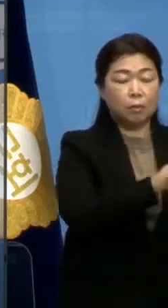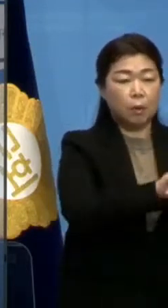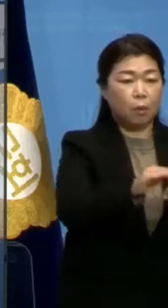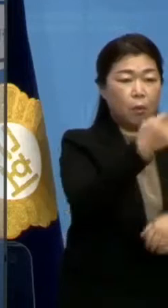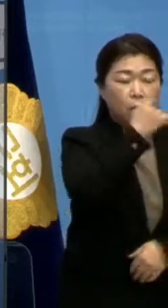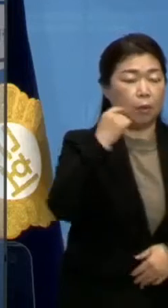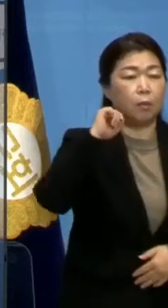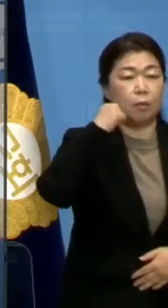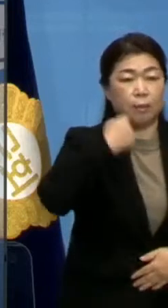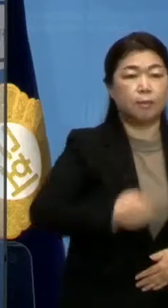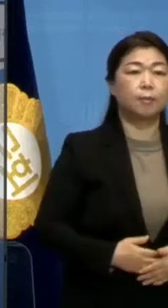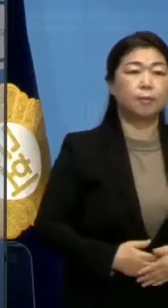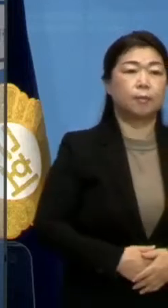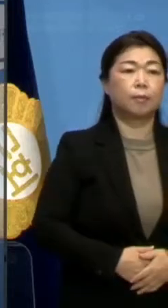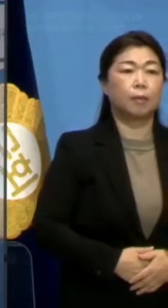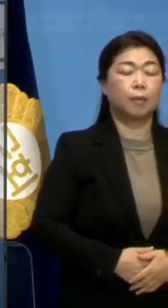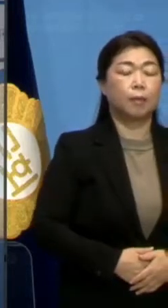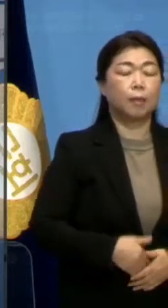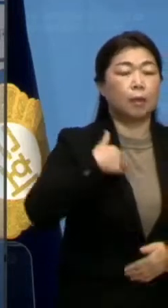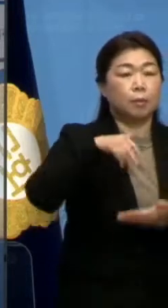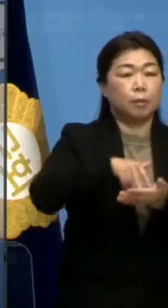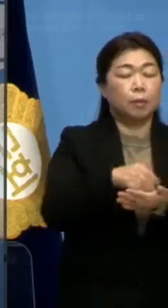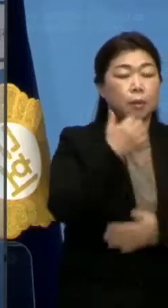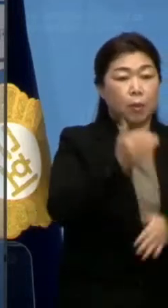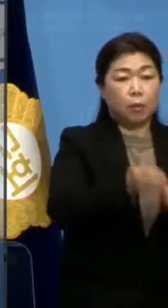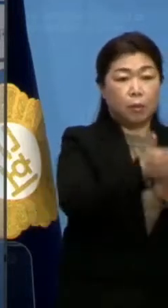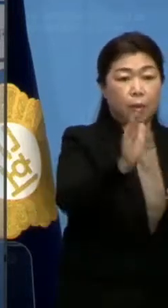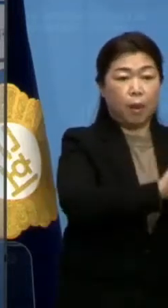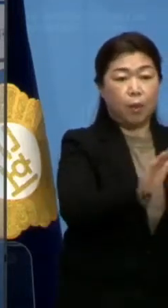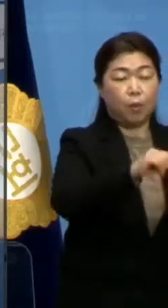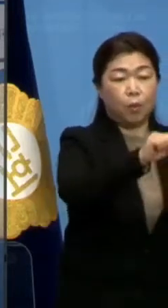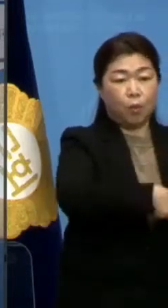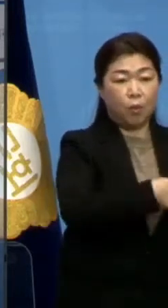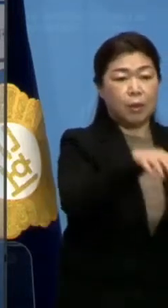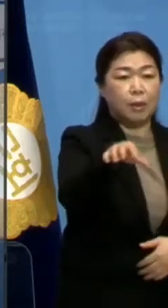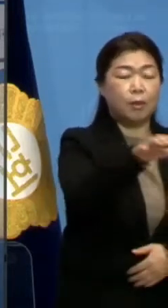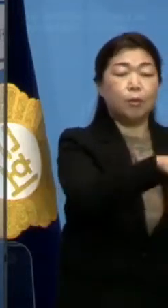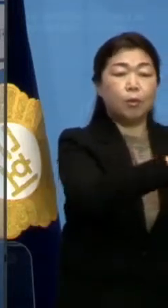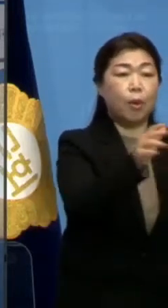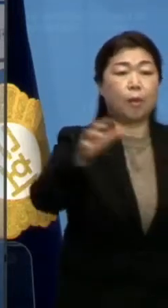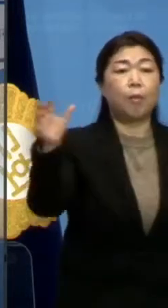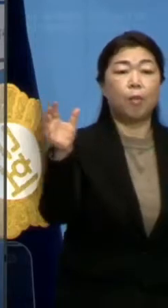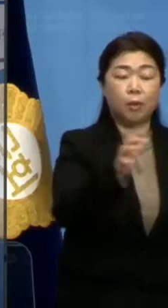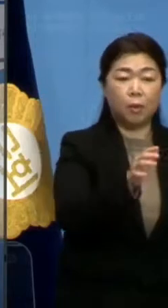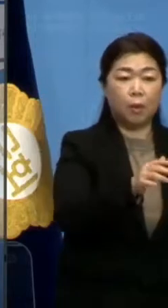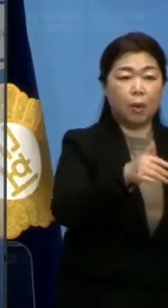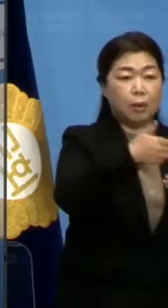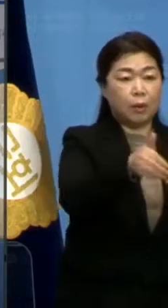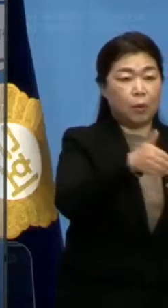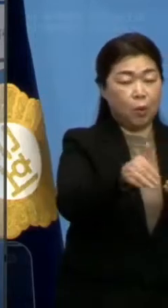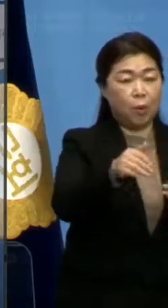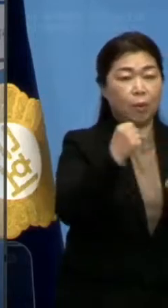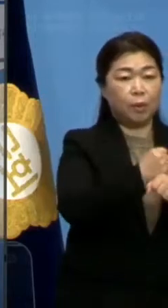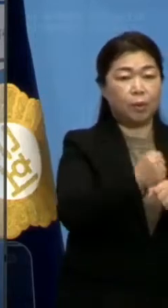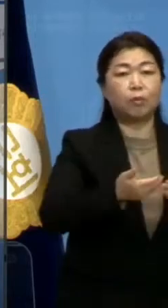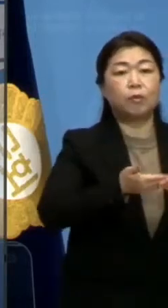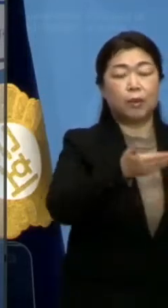힘듭니다 저는 서울시 에 반려동물 장소 정보를 한곳에 모아 지도 서비스로 제공 하도록